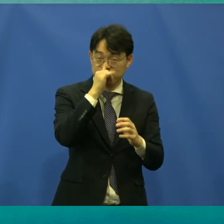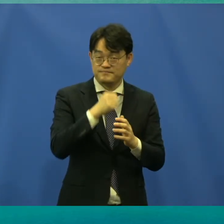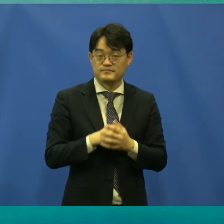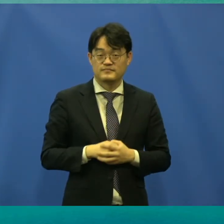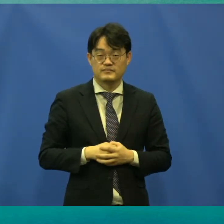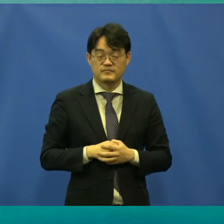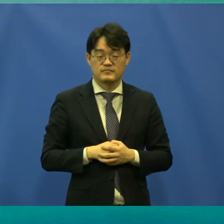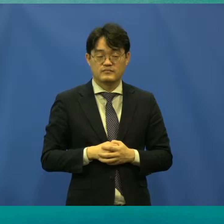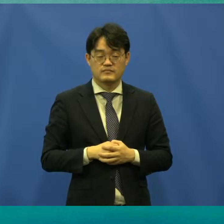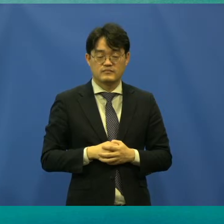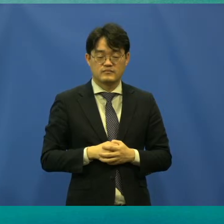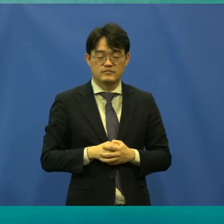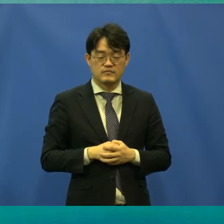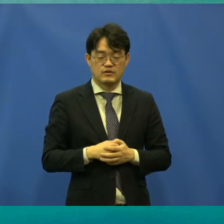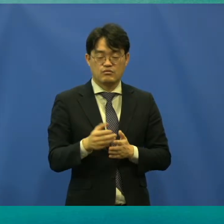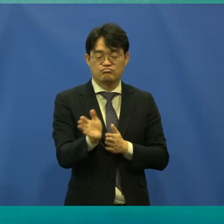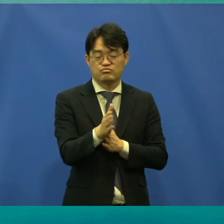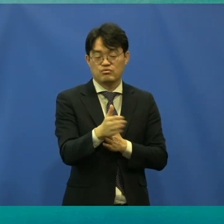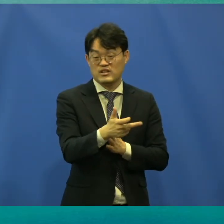항공모함 하겠습니까?